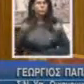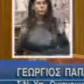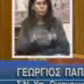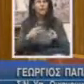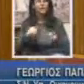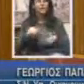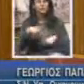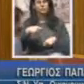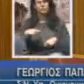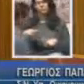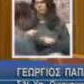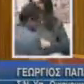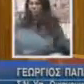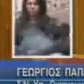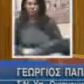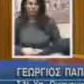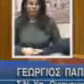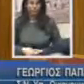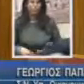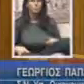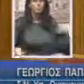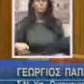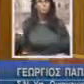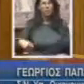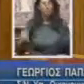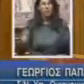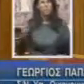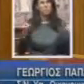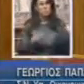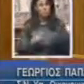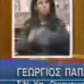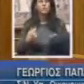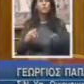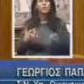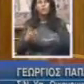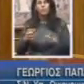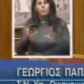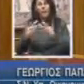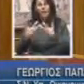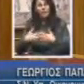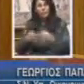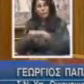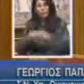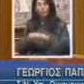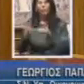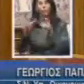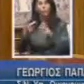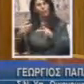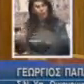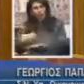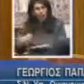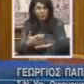ανεξέλεγκτης σπατάλης στα ασφαλιστικά ταμεία, ενίσχυση των μηχανισμών ίσπραξης, ώστε να μειωθούν οι ανάγκες πρόσθετης χρηματοδότησης από τον κρατικό